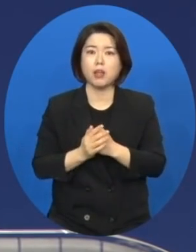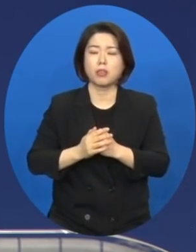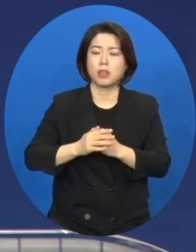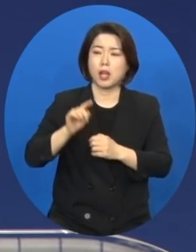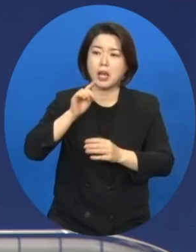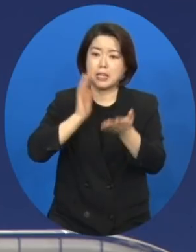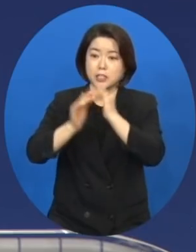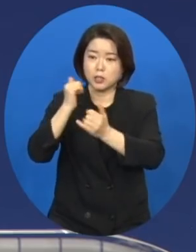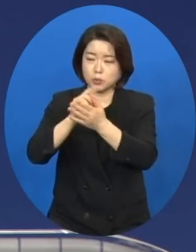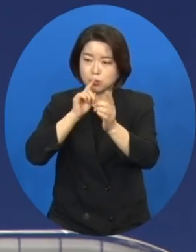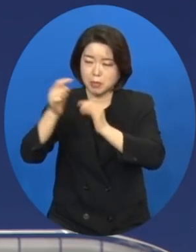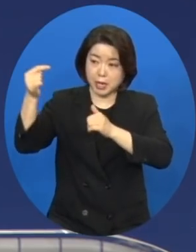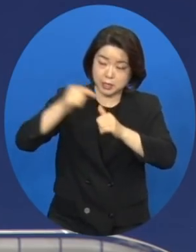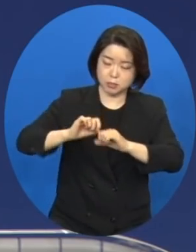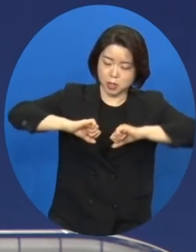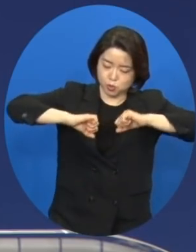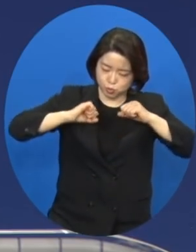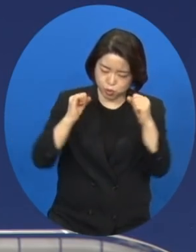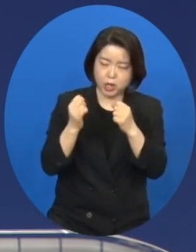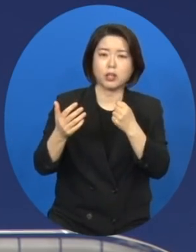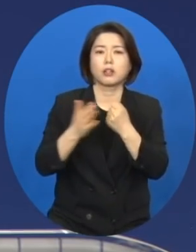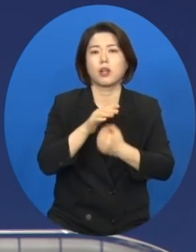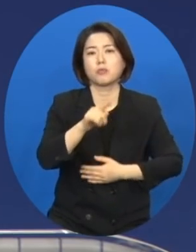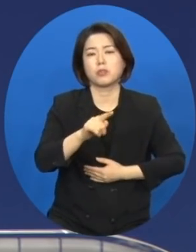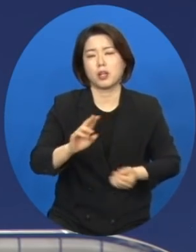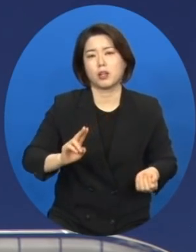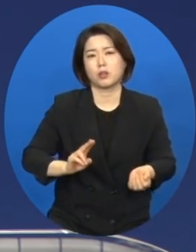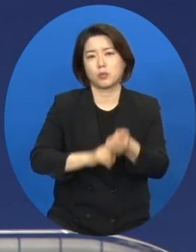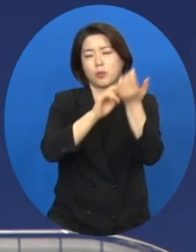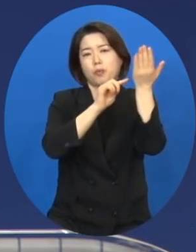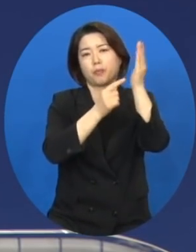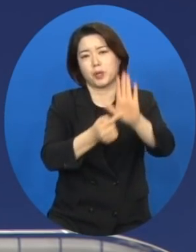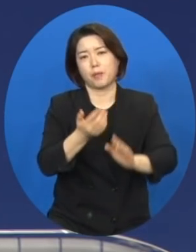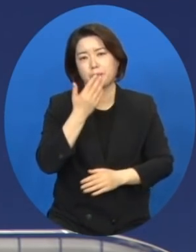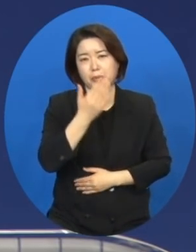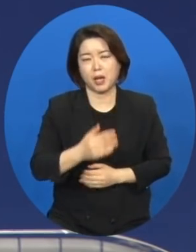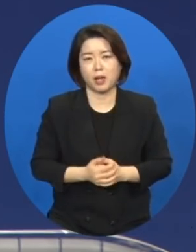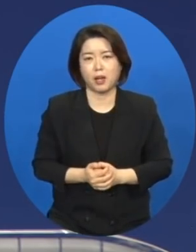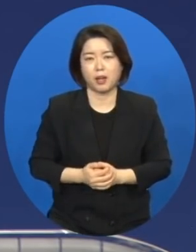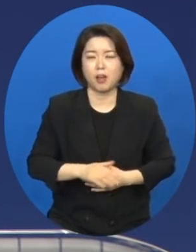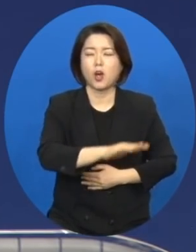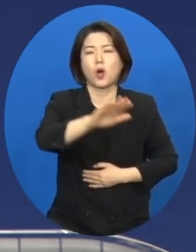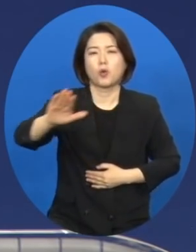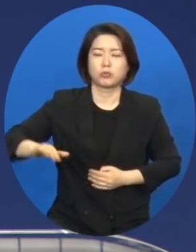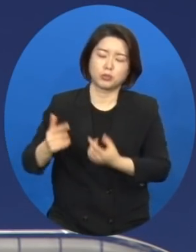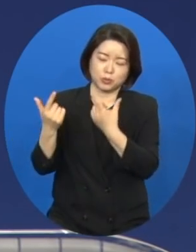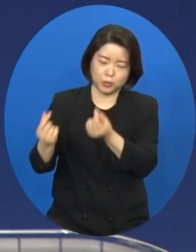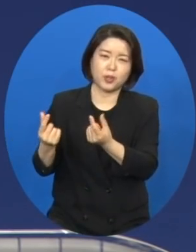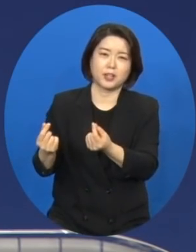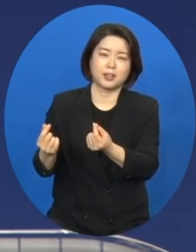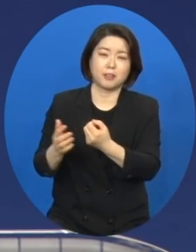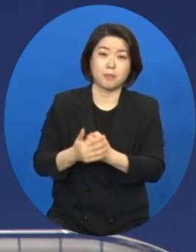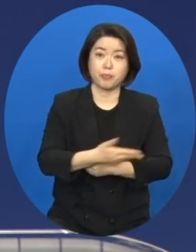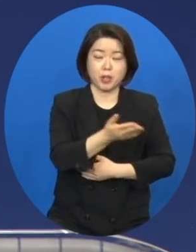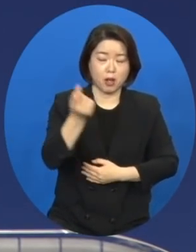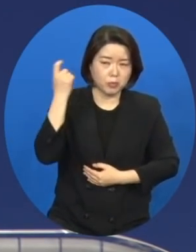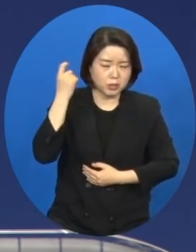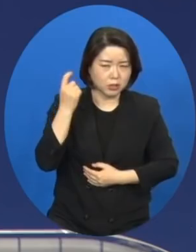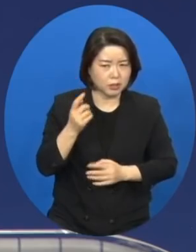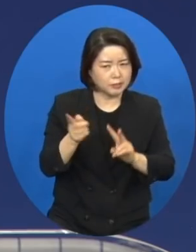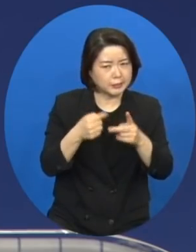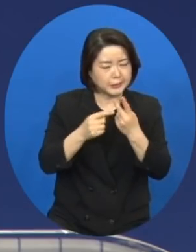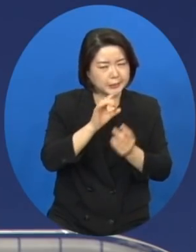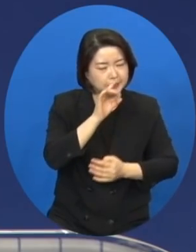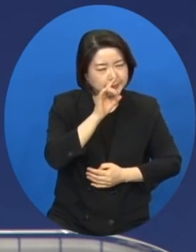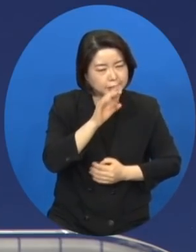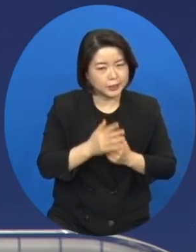순종했기 때문에 이 놀라운 표적이 일어난 것이거든요. 우리 삶에도 마찬가지입니다. 지금 여러분들이 듣기에 참 이해가 안 되고